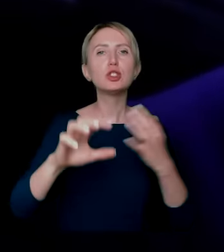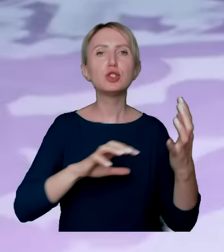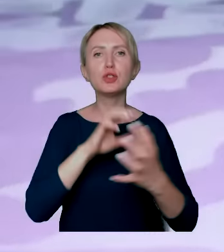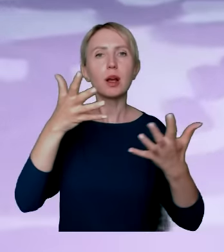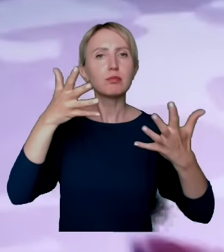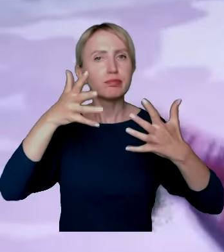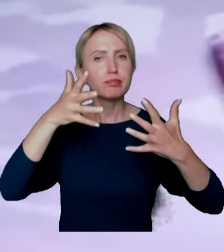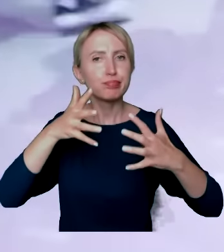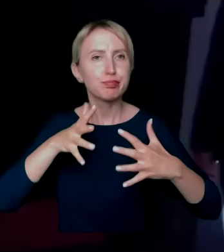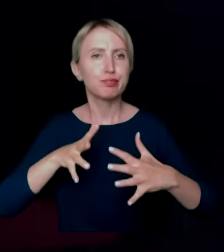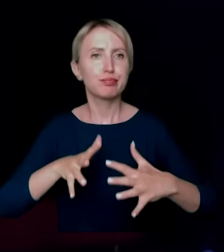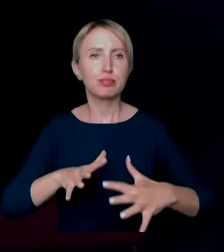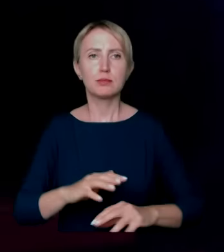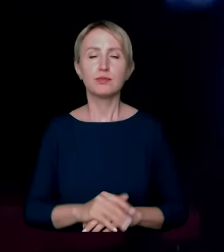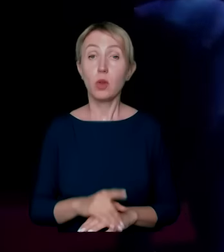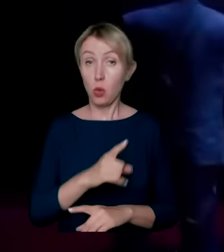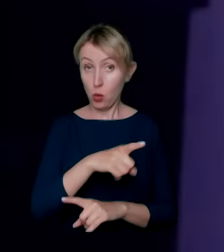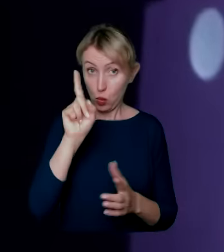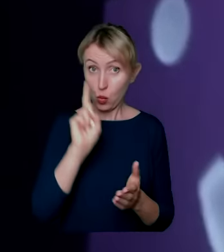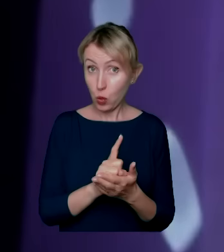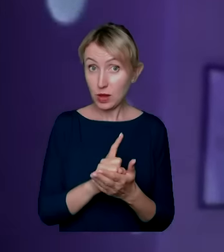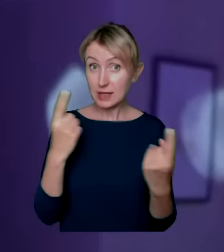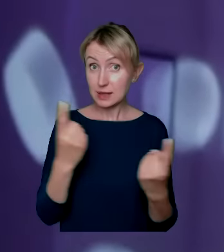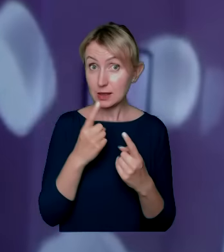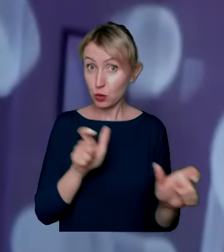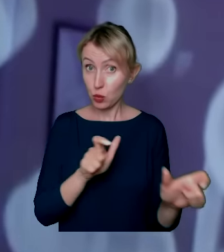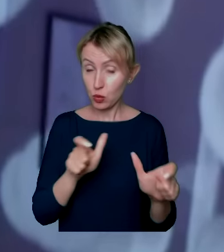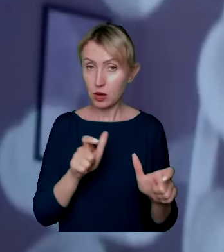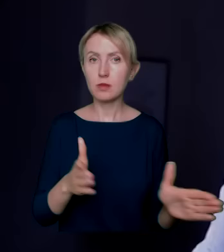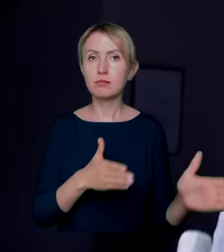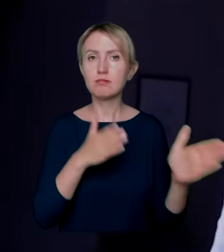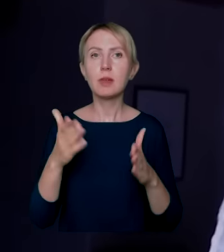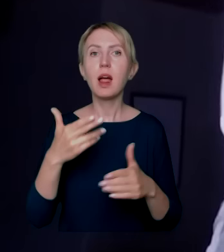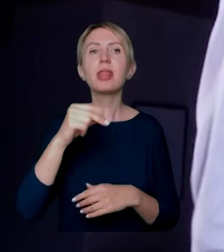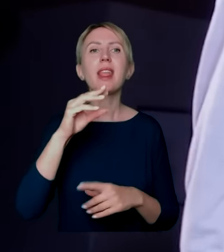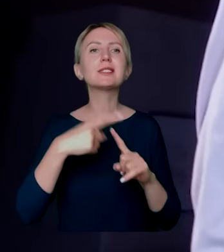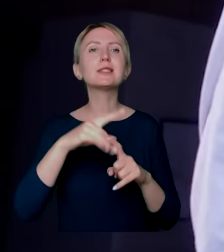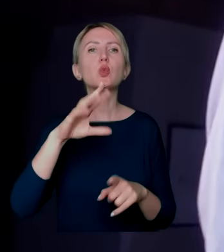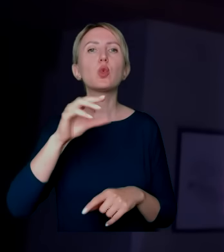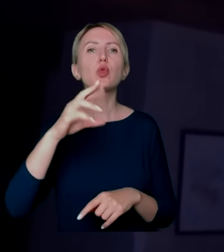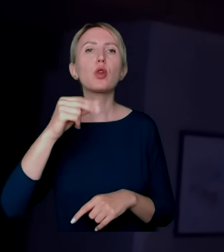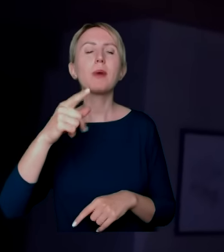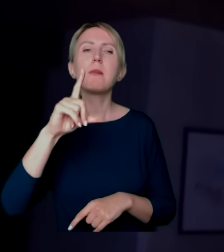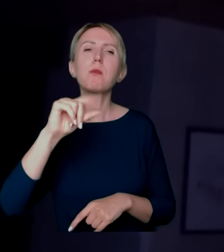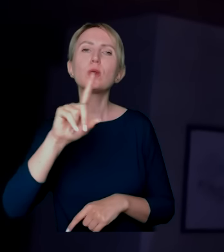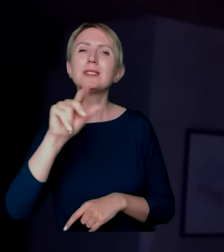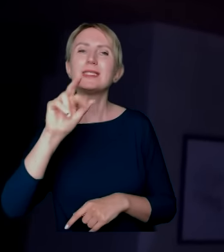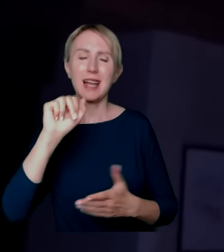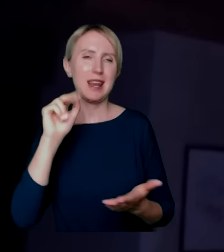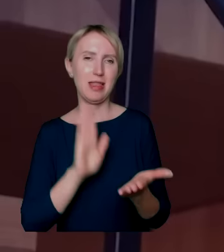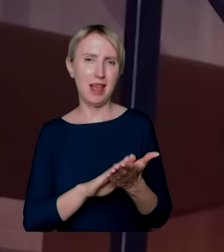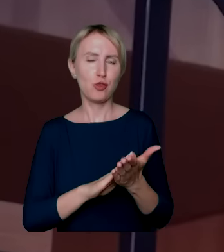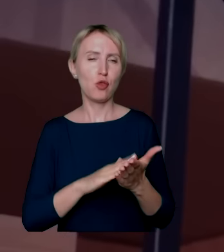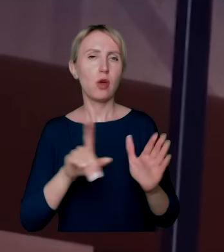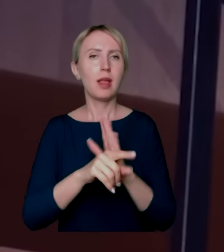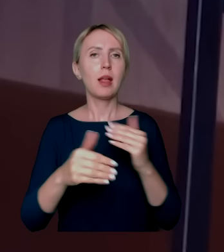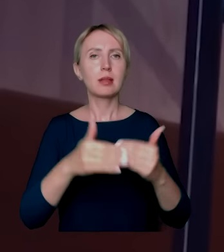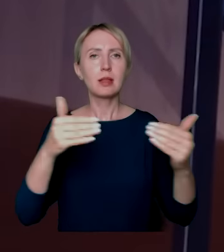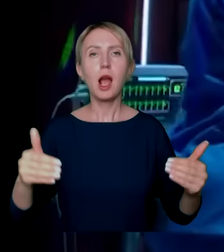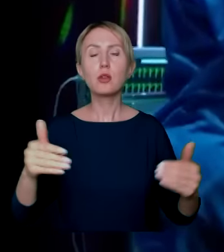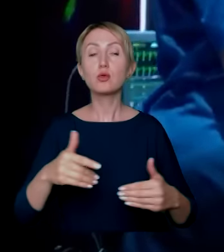domek z kart. Czy uda się opanować sytuację? Next to Normal, nagrodzony Pulitzerem za najlepszy dramat teatralny, to spektakl, który na